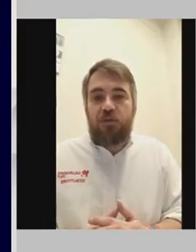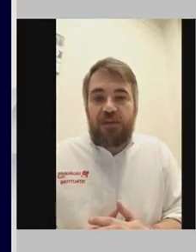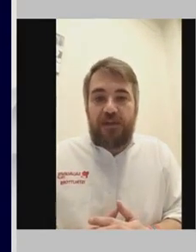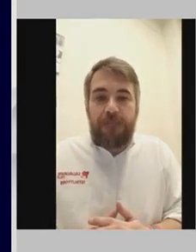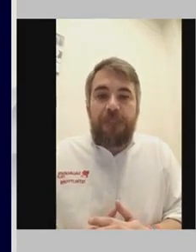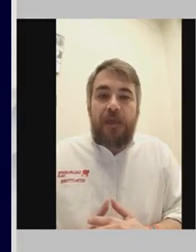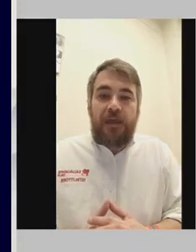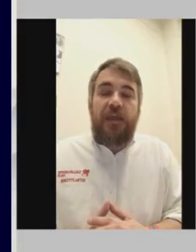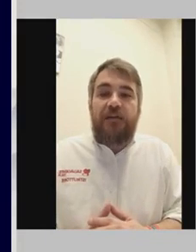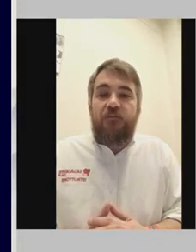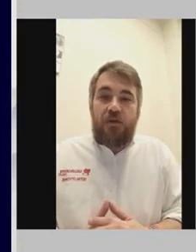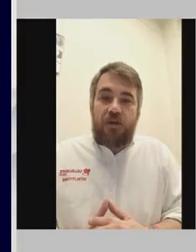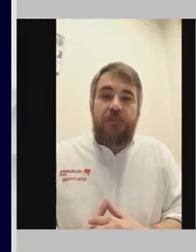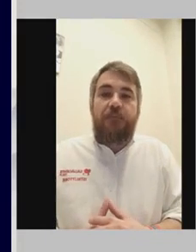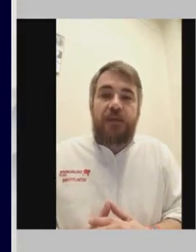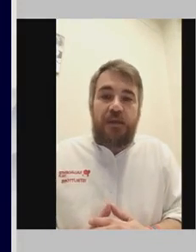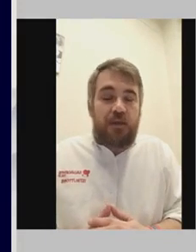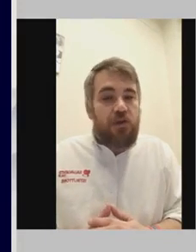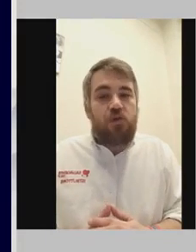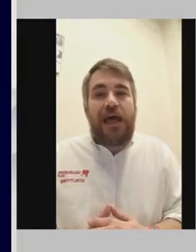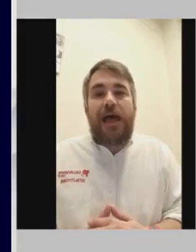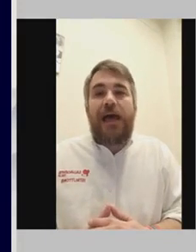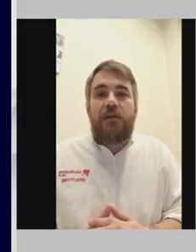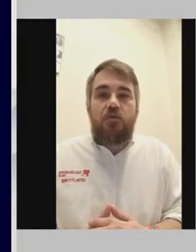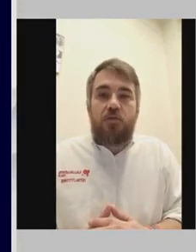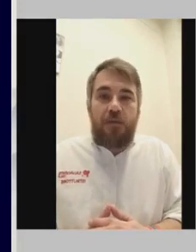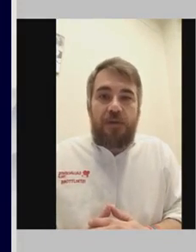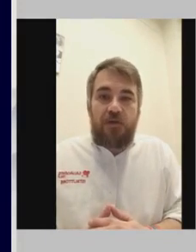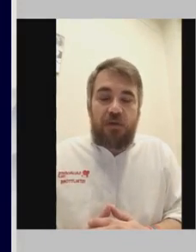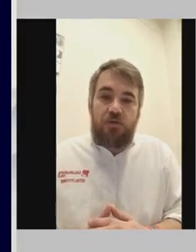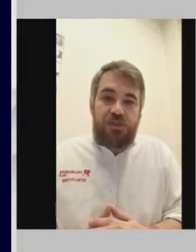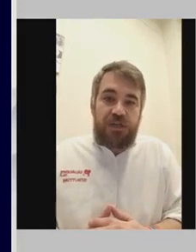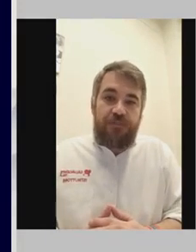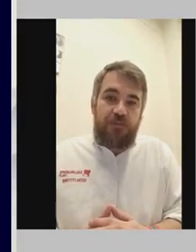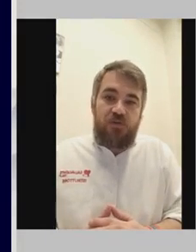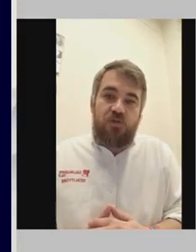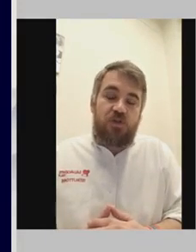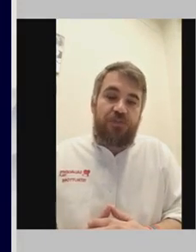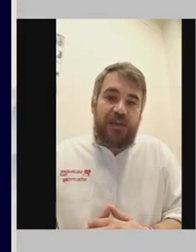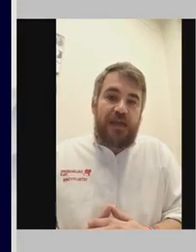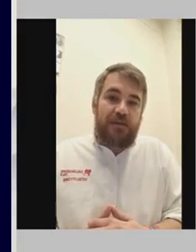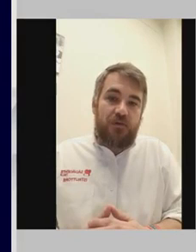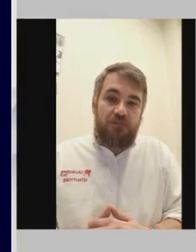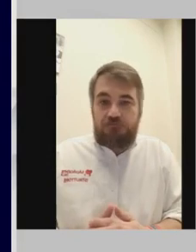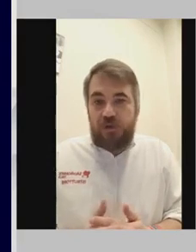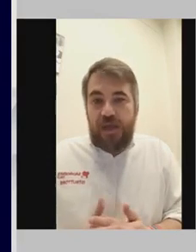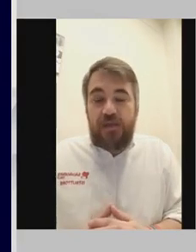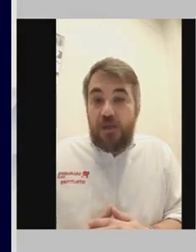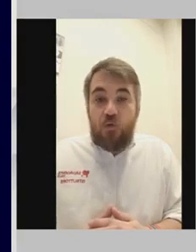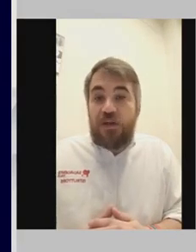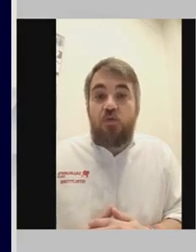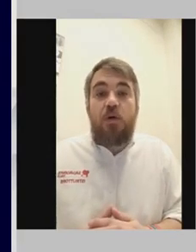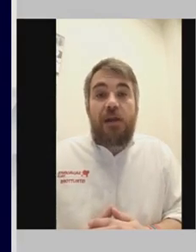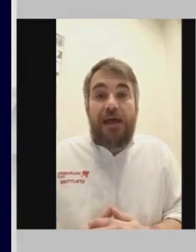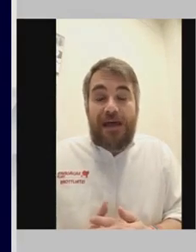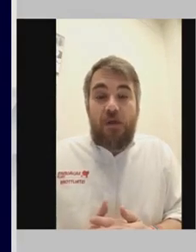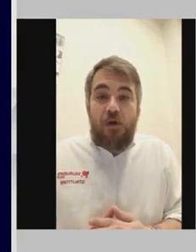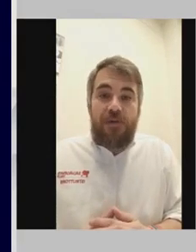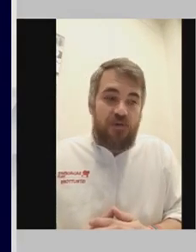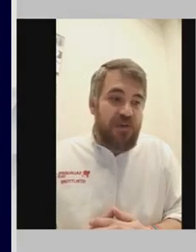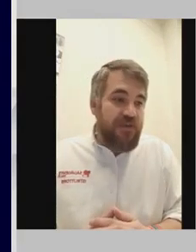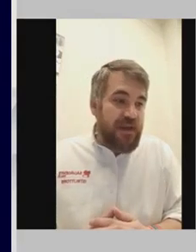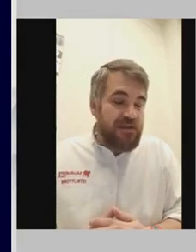per tutte, chi lavora con i bambini non ha alcun obbligo di conoscere il primo soccorso pediatrico, ok? Una scuola